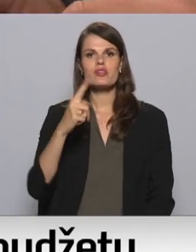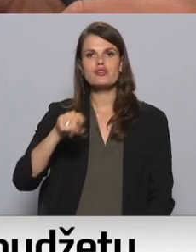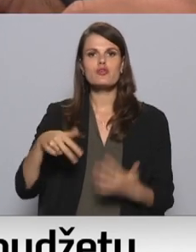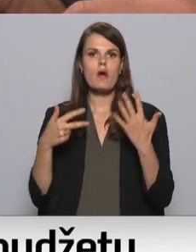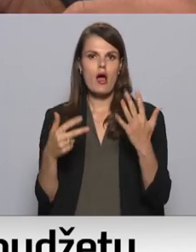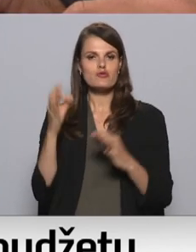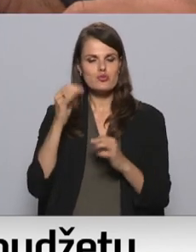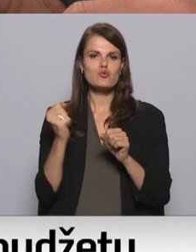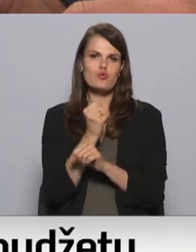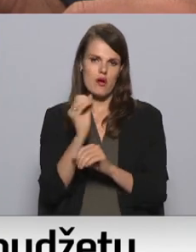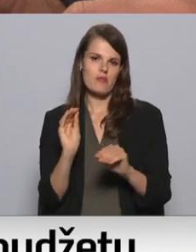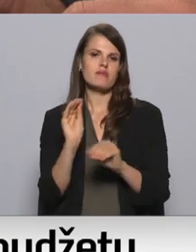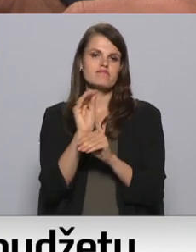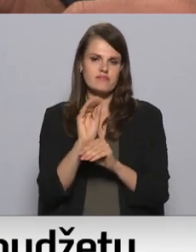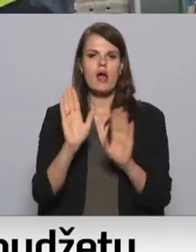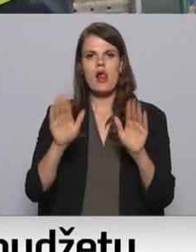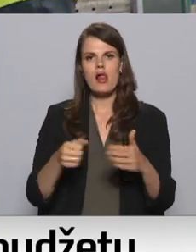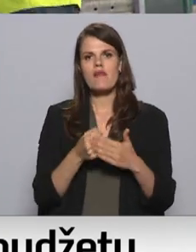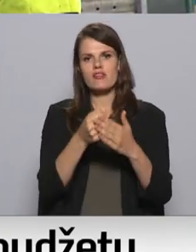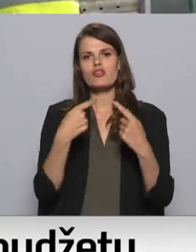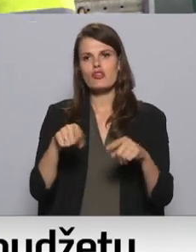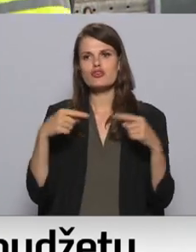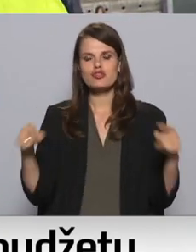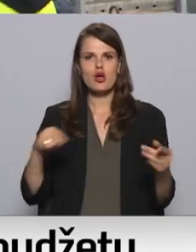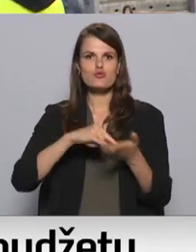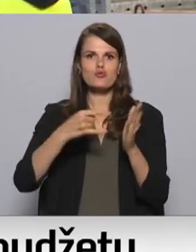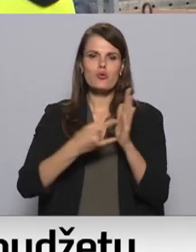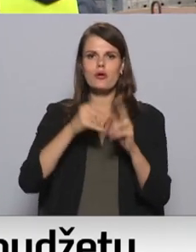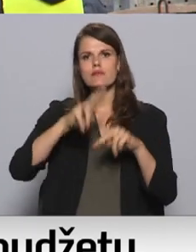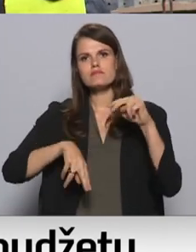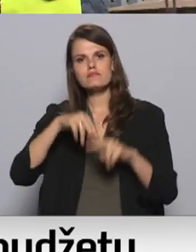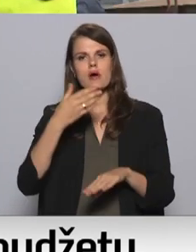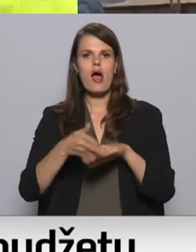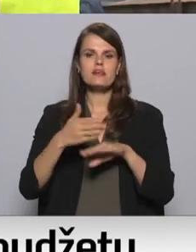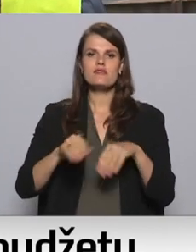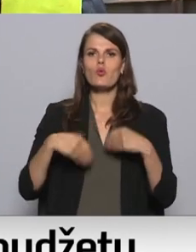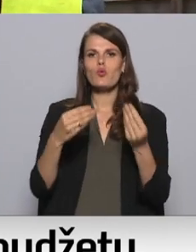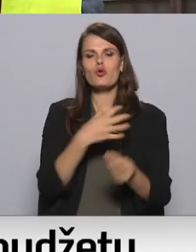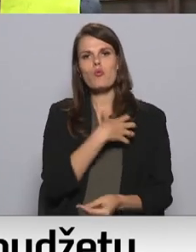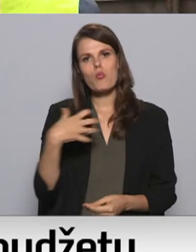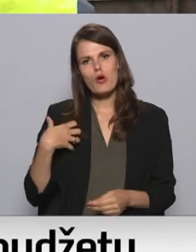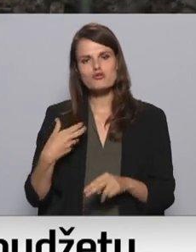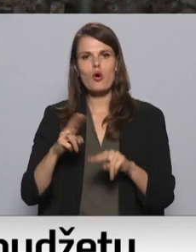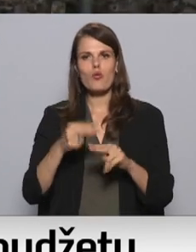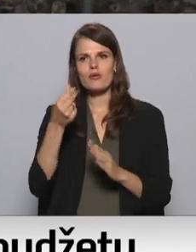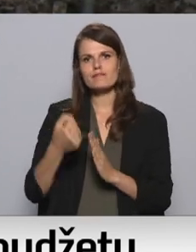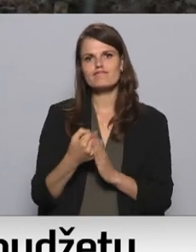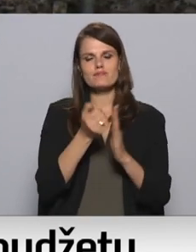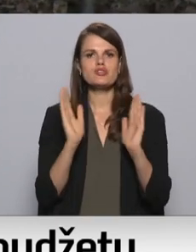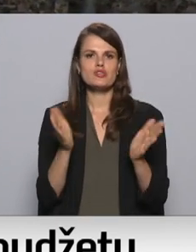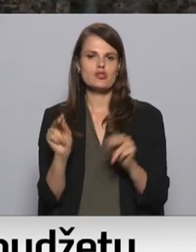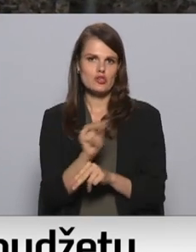lēmts to kāpināt, lai finansētu dažādas investīciju projektus, piemēram, dotu aizdevumus pašvaldībām un finansētu autoceļu